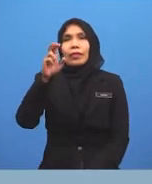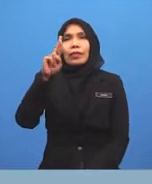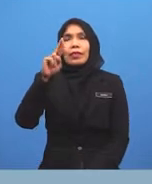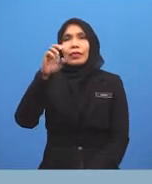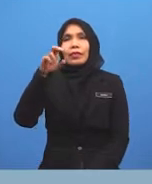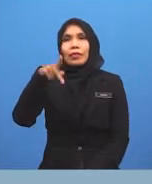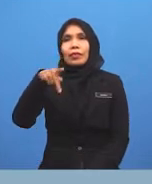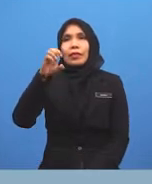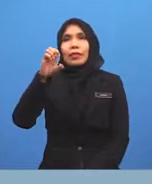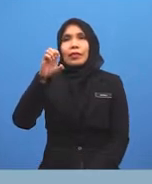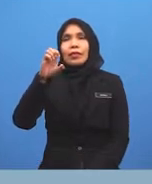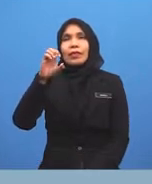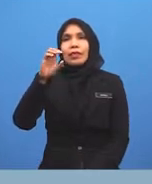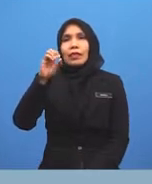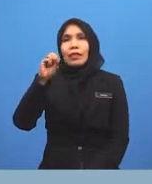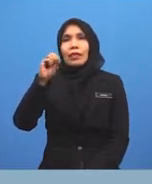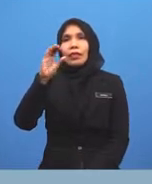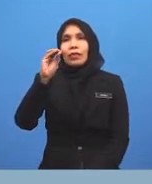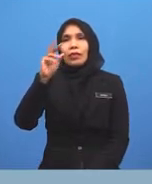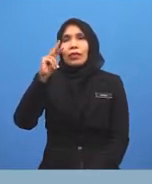mengikut arah pergerakan arus.